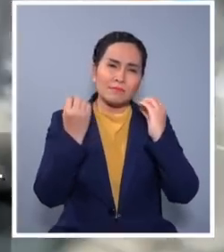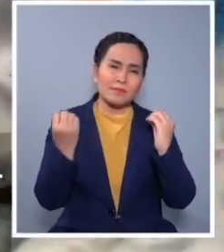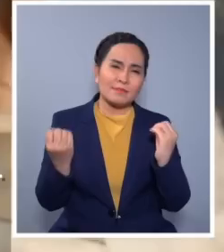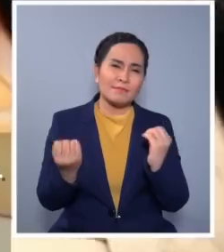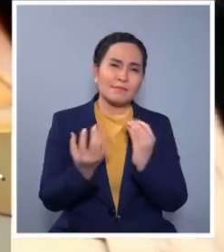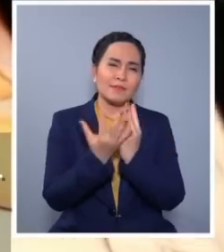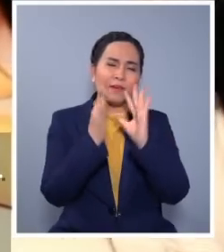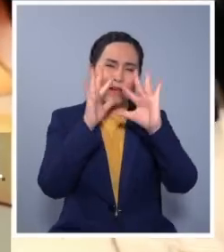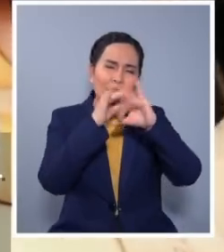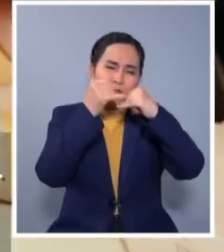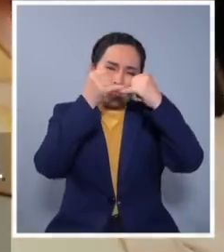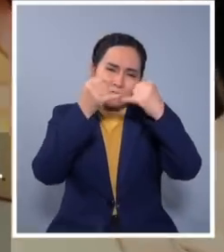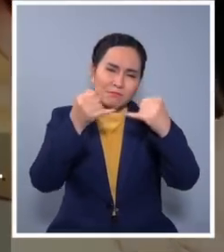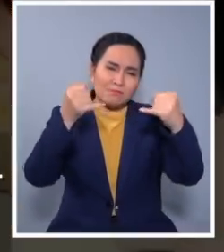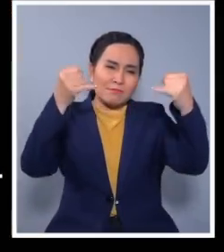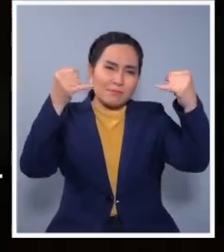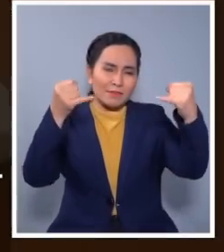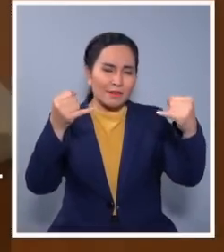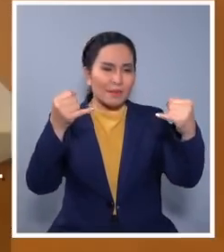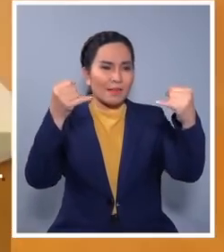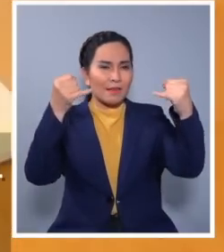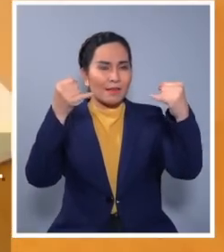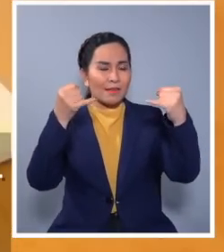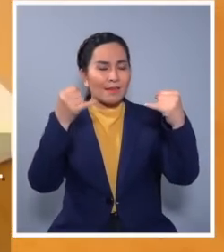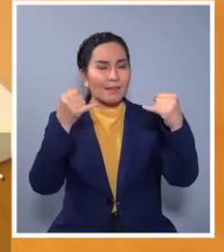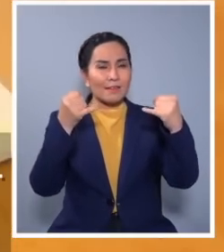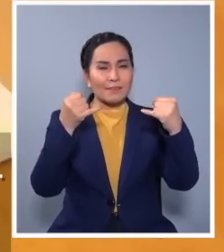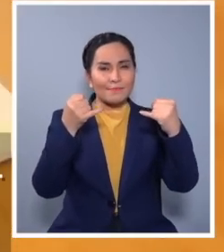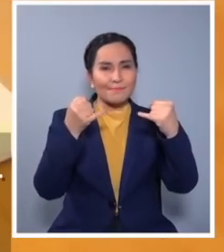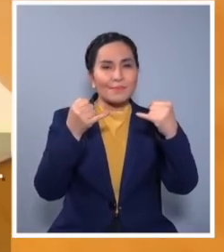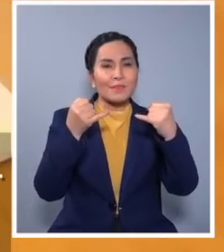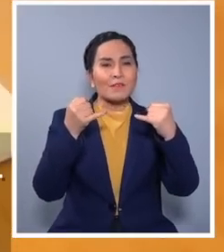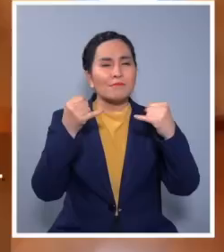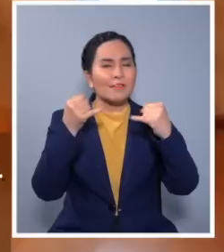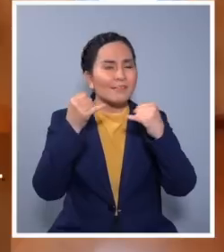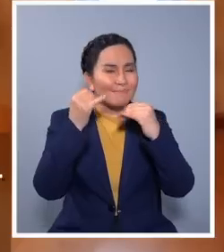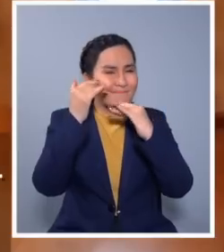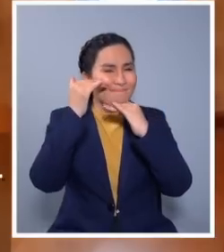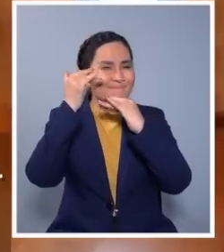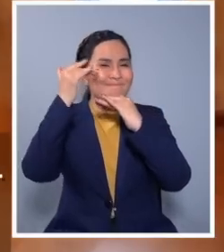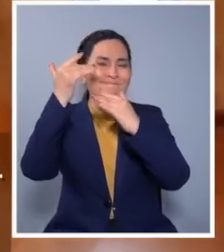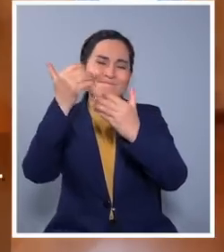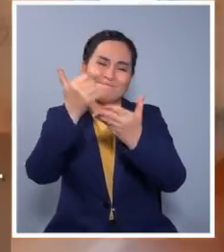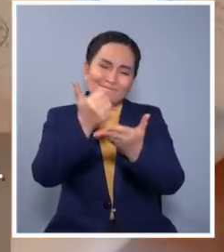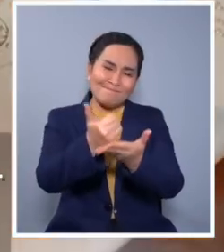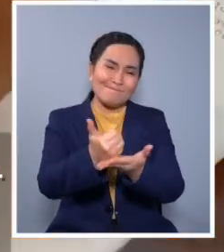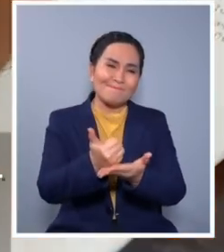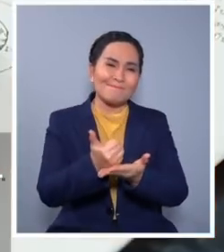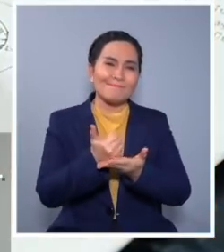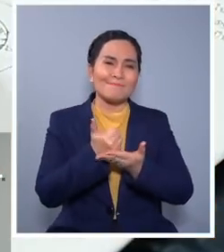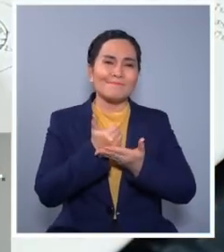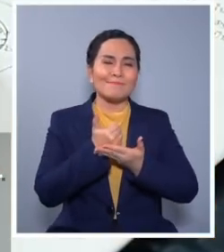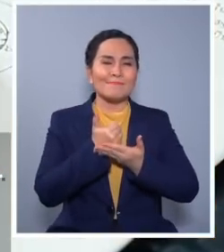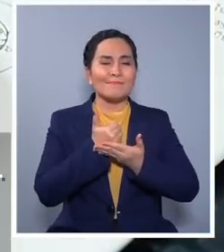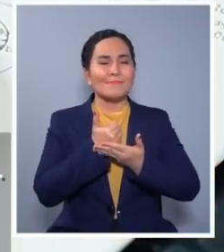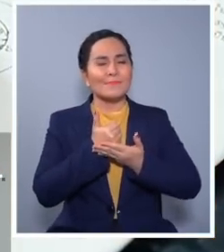ส้นฟางเล็กๆที่ลอยมาอาจจะเป็นความหวังยิ่งใหญ่ช่วยประ